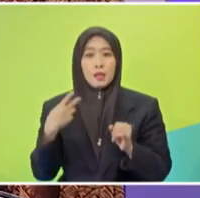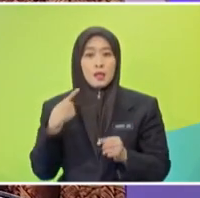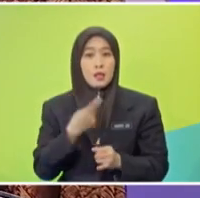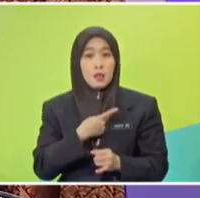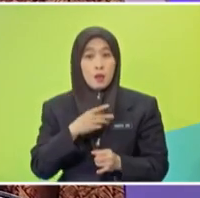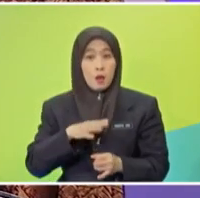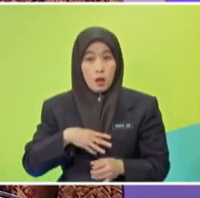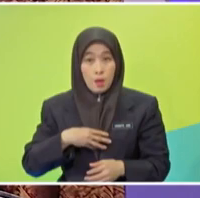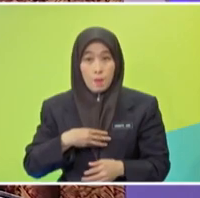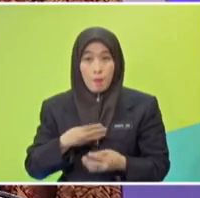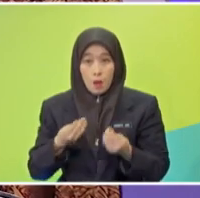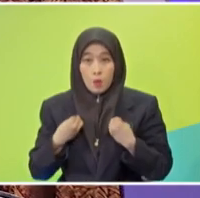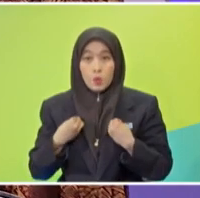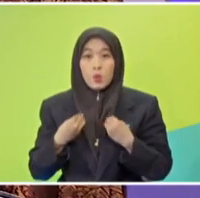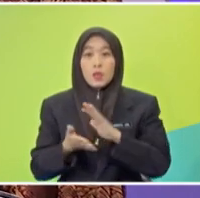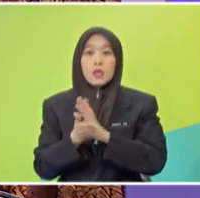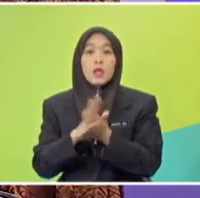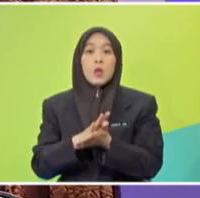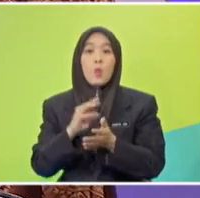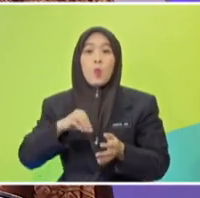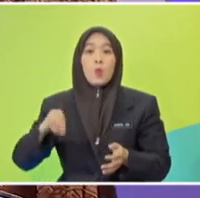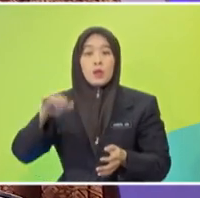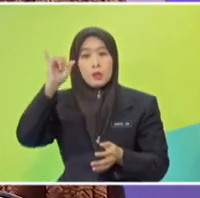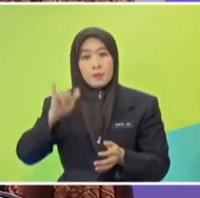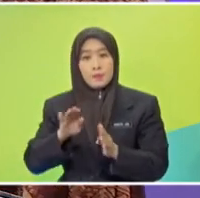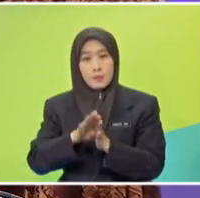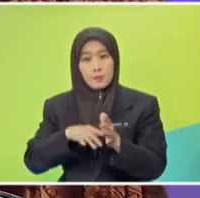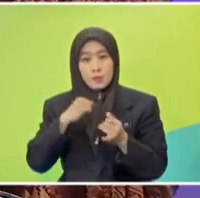menjadi murid yang berjahit sebelum menunjukkan